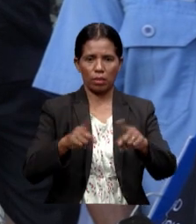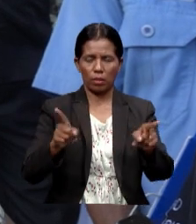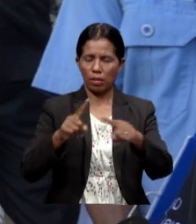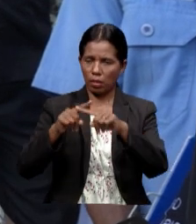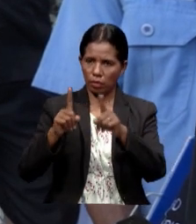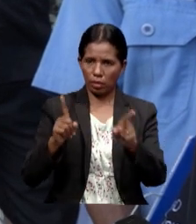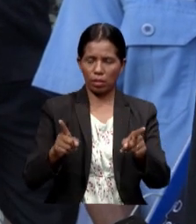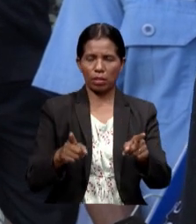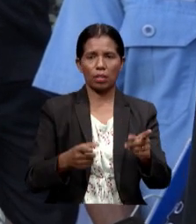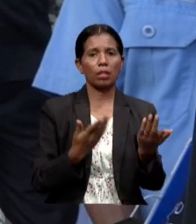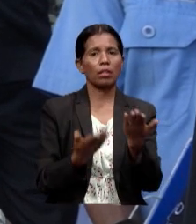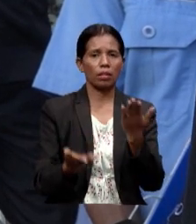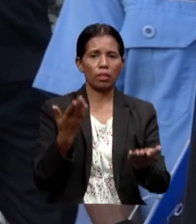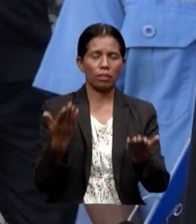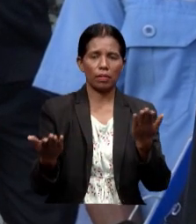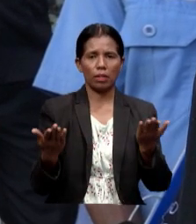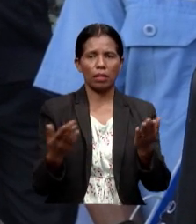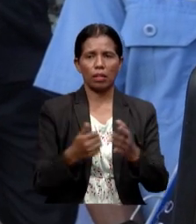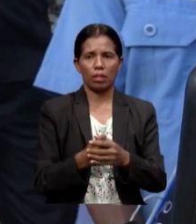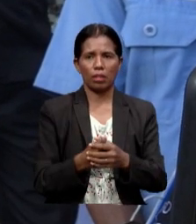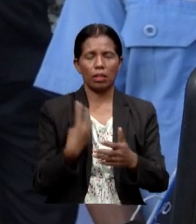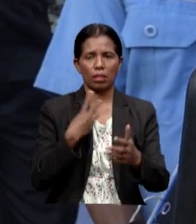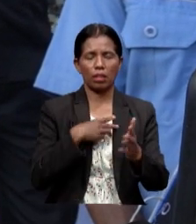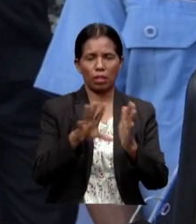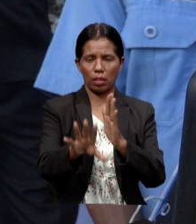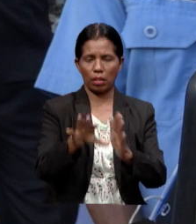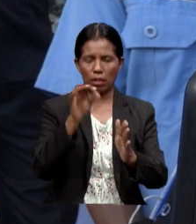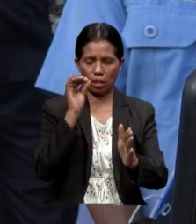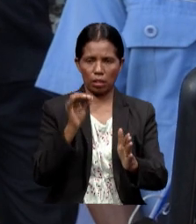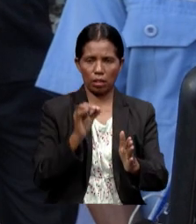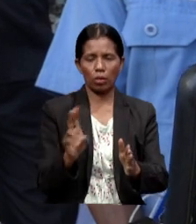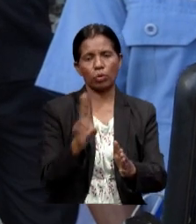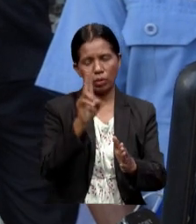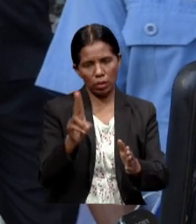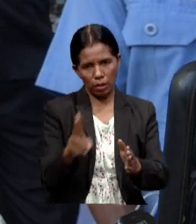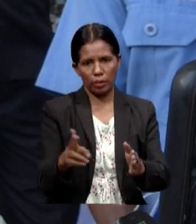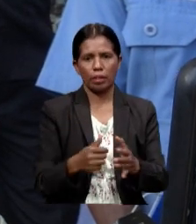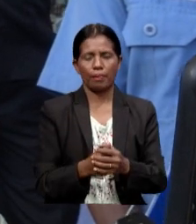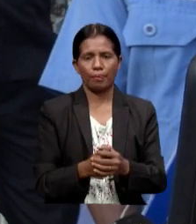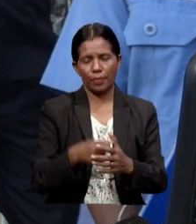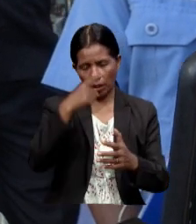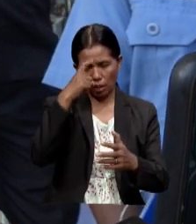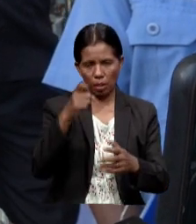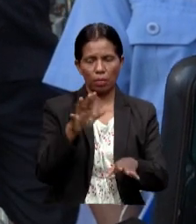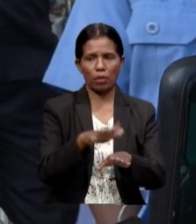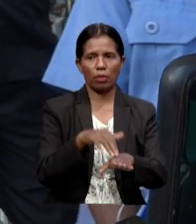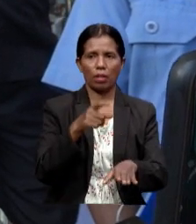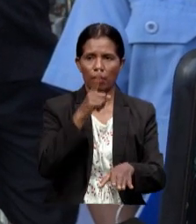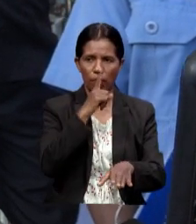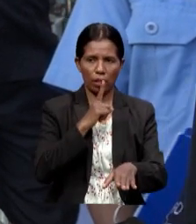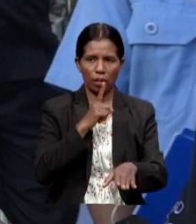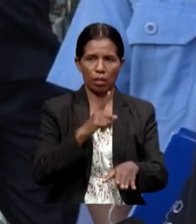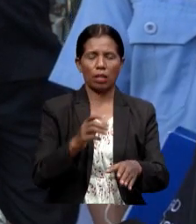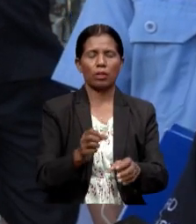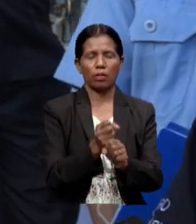depende iha selektif dari nabe mita halau aplika ba kanal sana tambah sira be kona kanal mian makfin hal inspeksi fisik